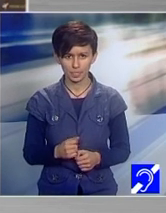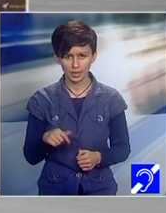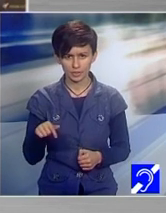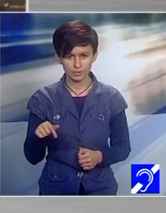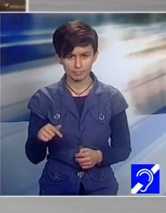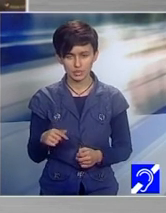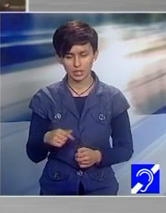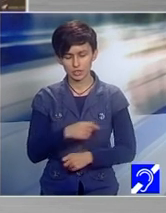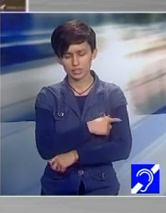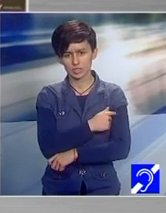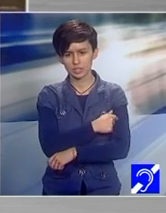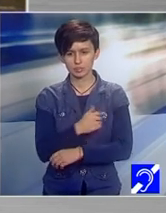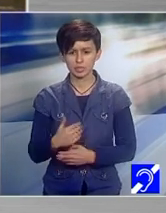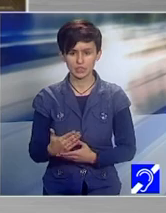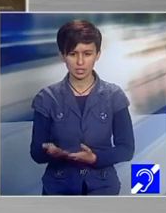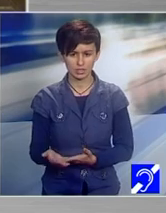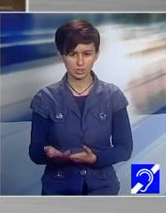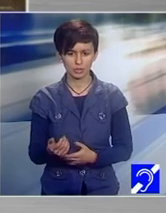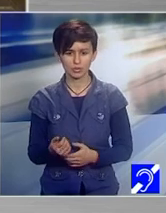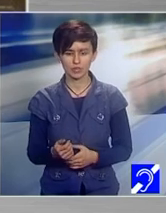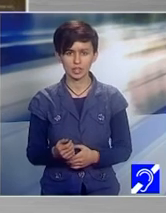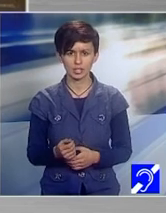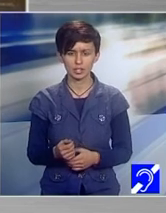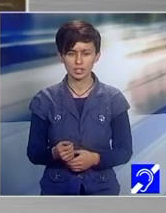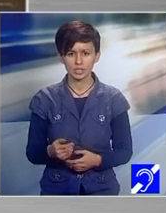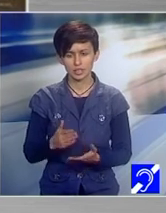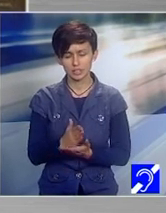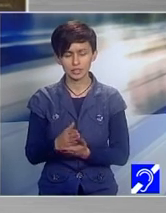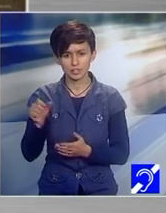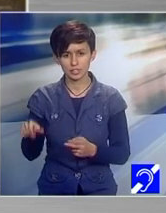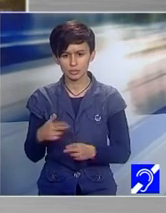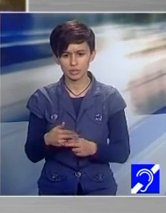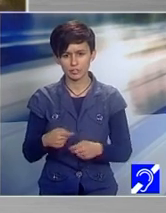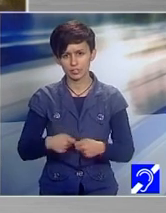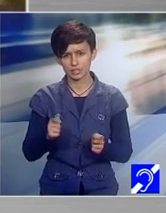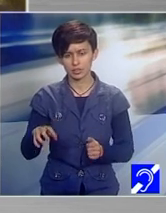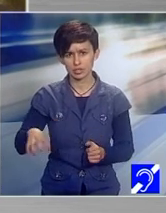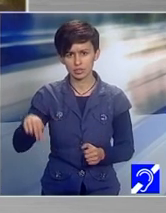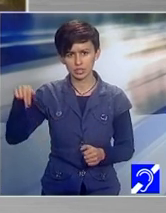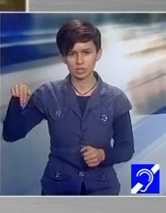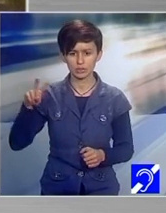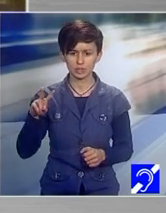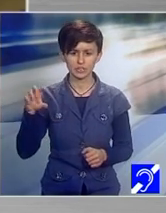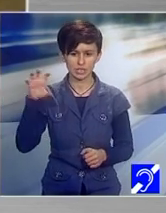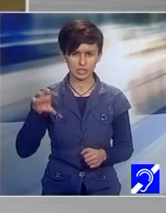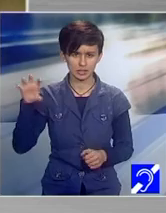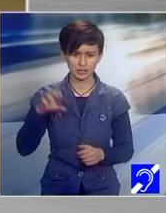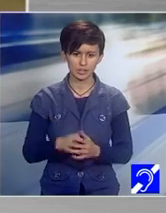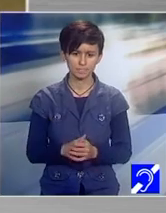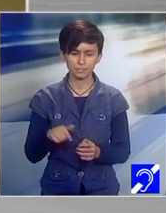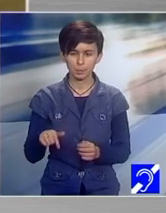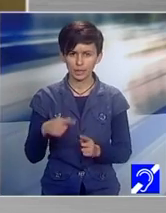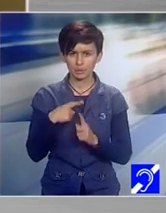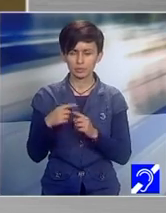deservește, să zic în termeni peiorativi, bolnavii din toată zona de nord-vest a Ardealului. Acum, pe